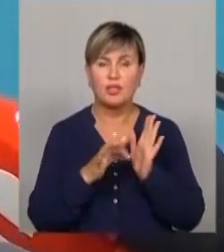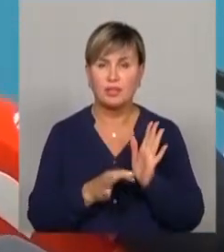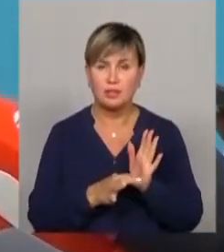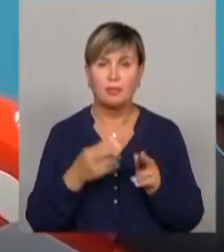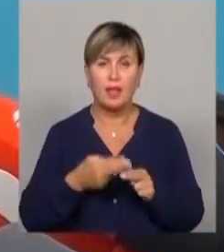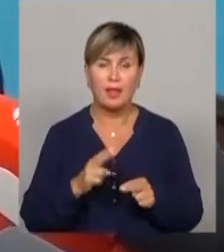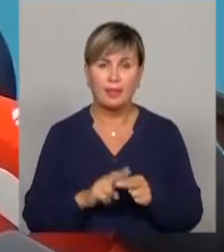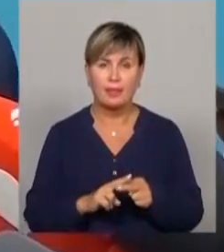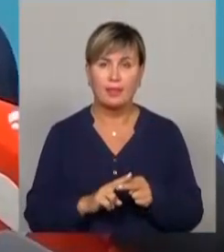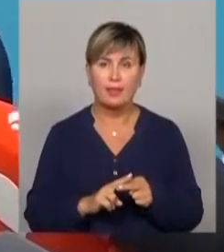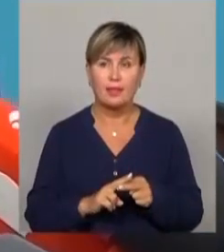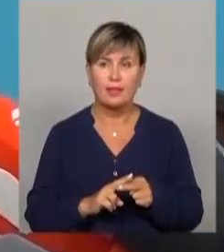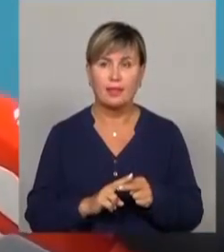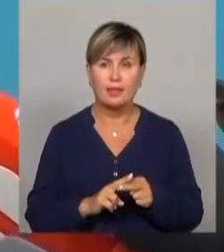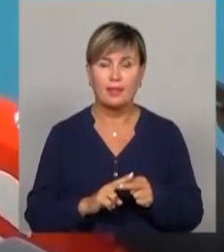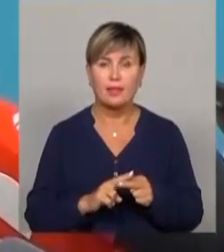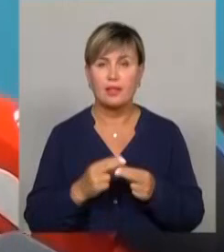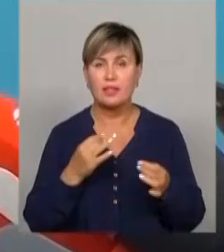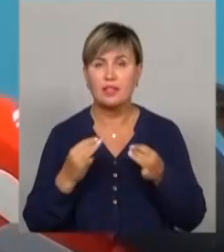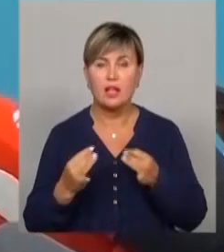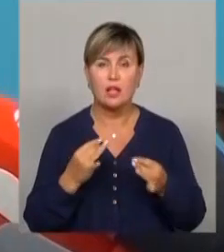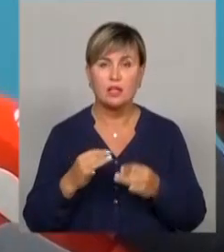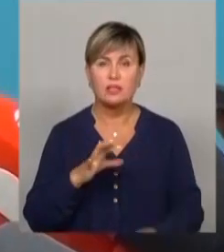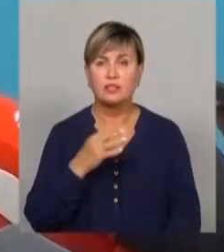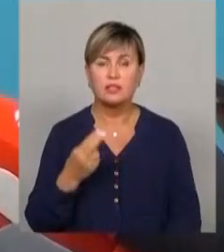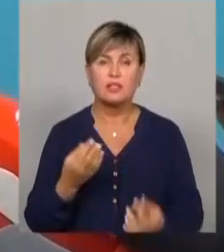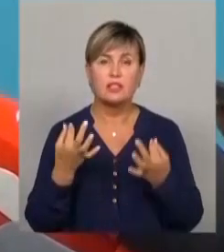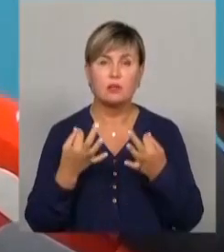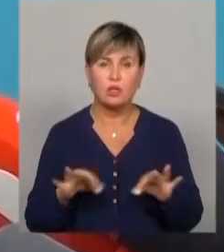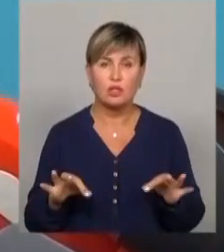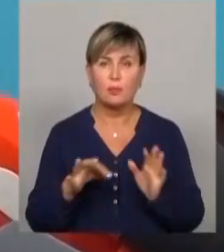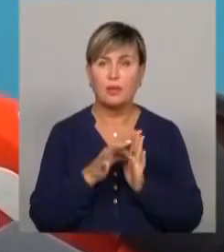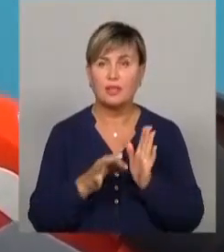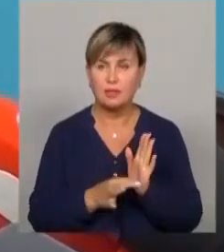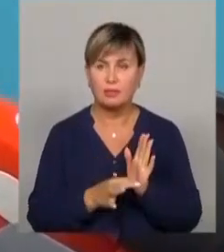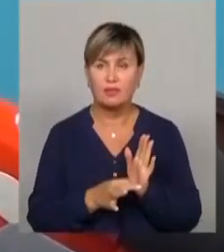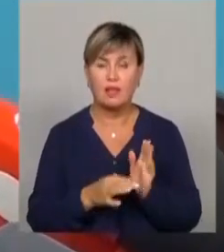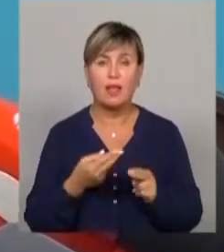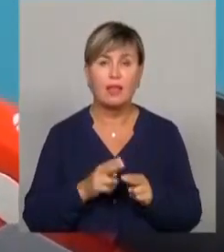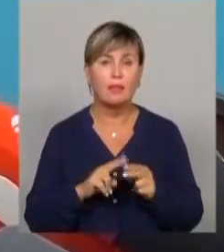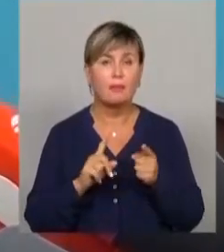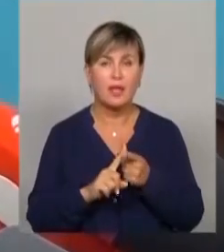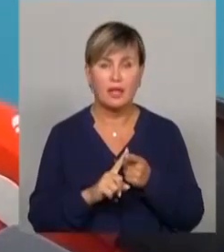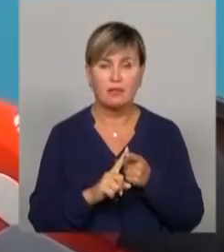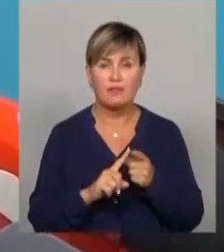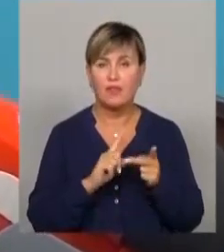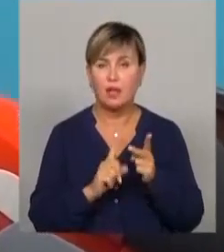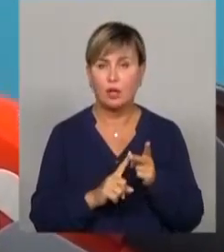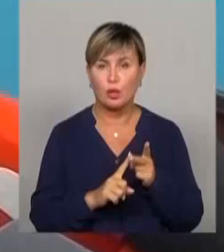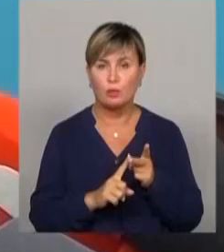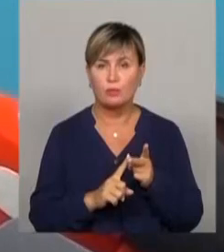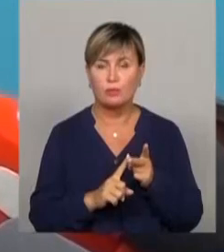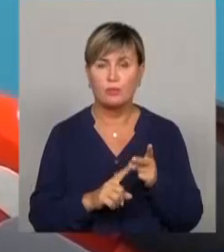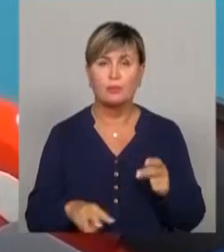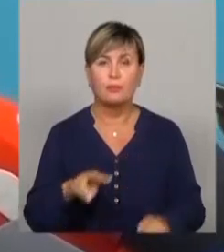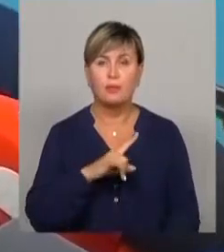– это идеология социал-демократических принципов. Это первое. Второе.